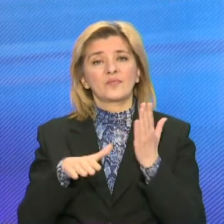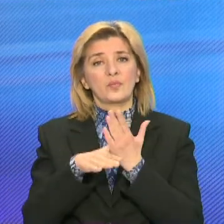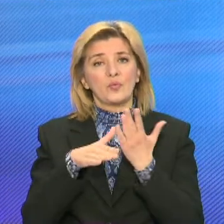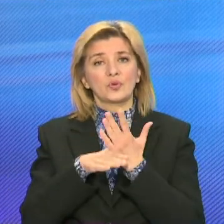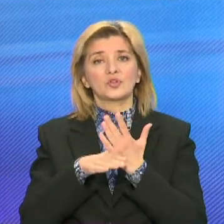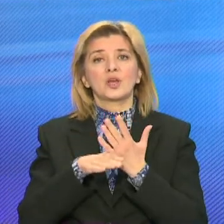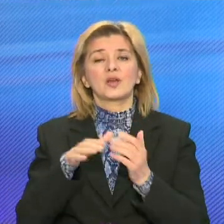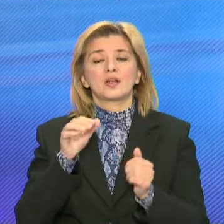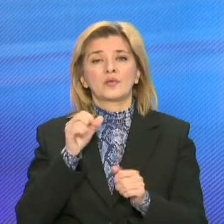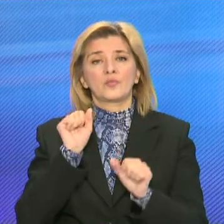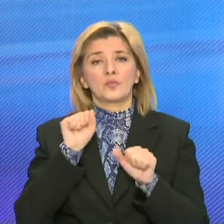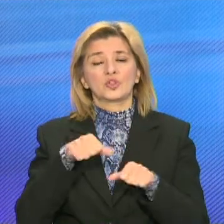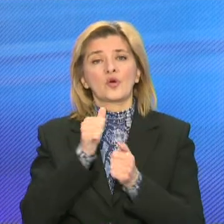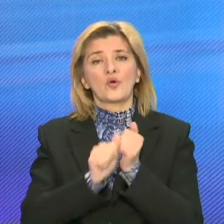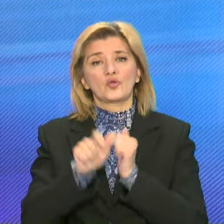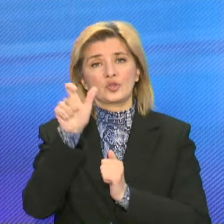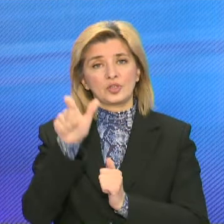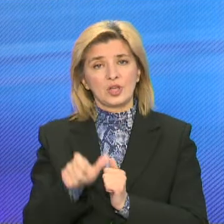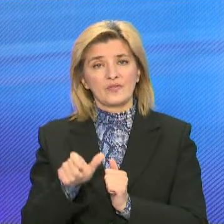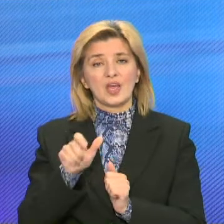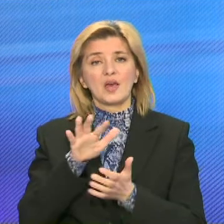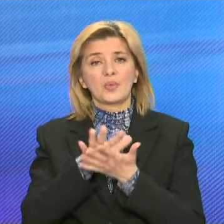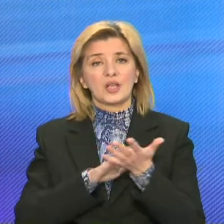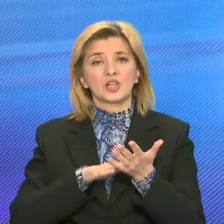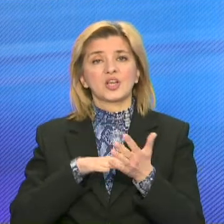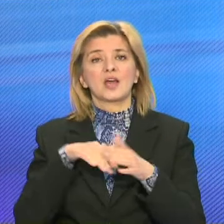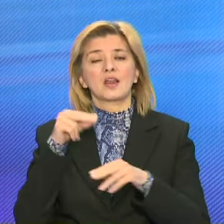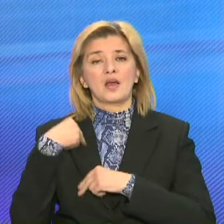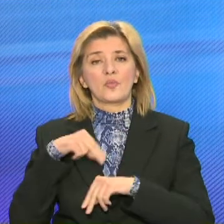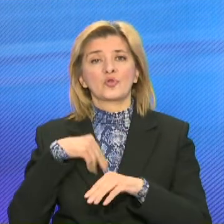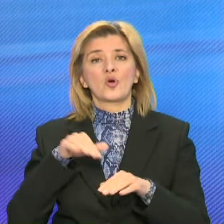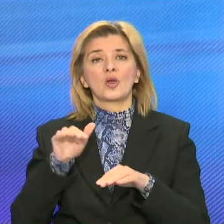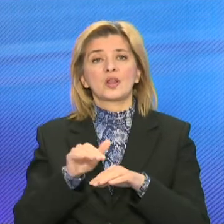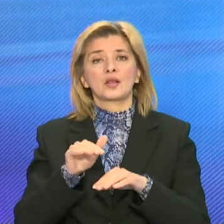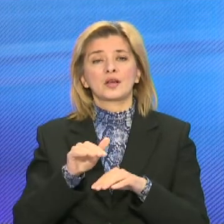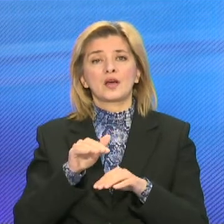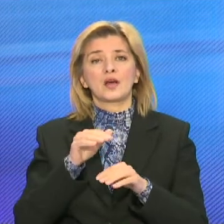беды гродзенец. Параллельно продолжая працу доброчынный рахунок по сбору сродков,